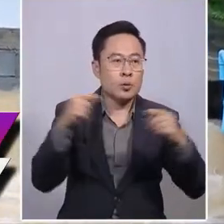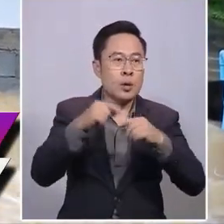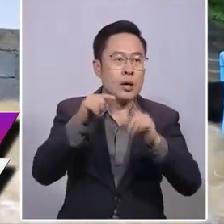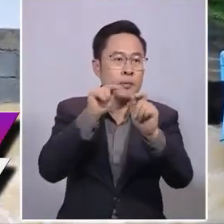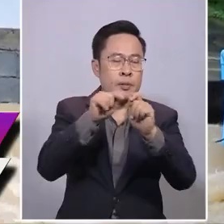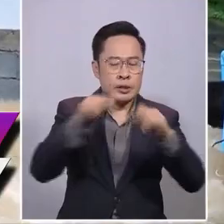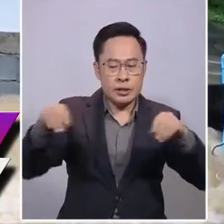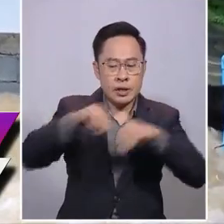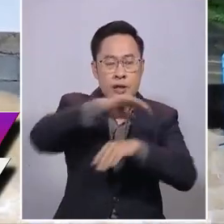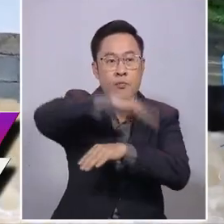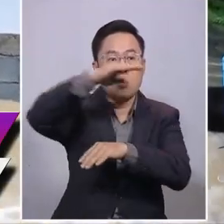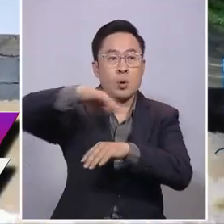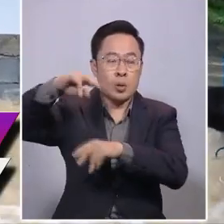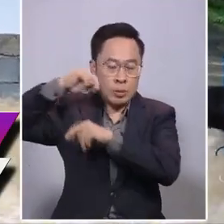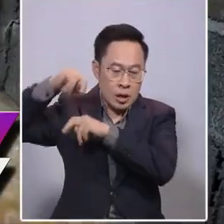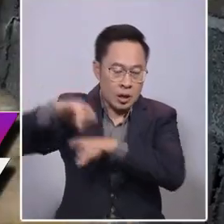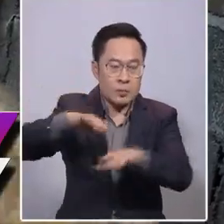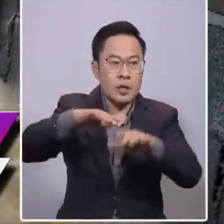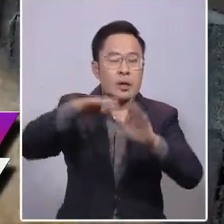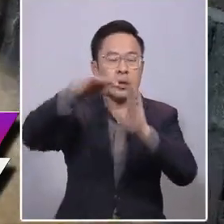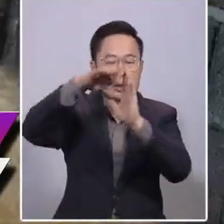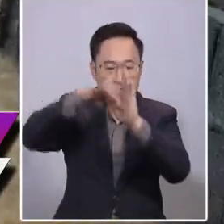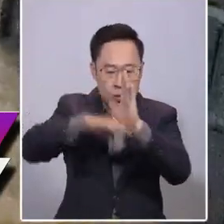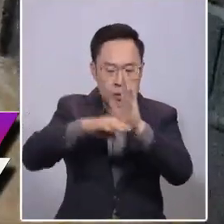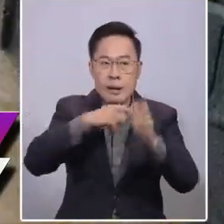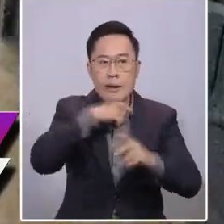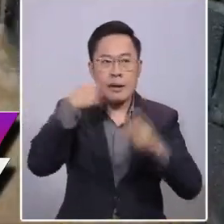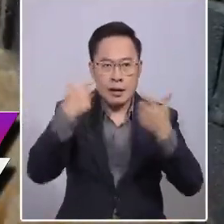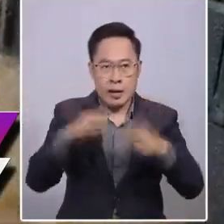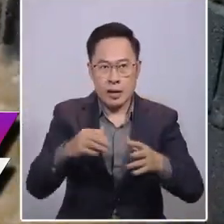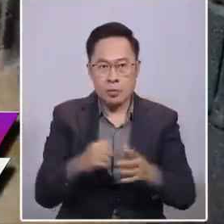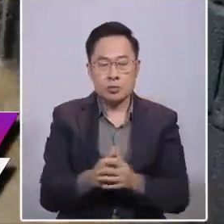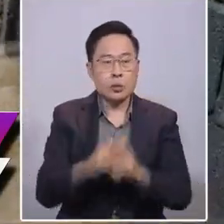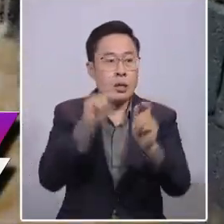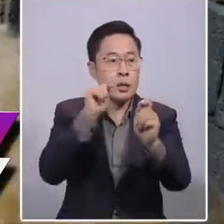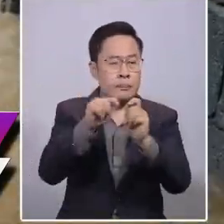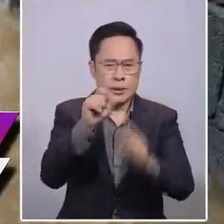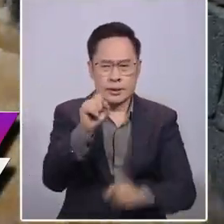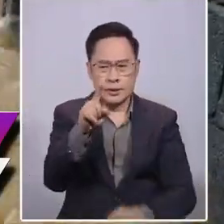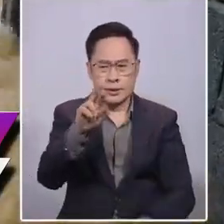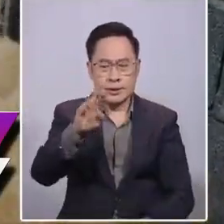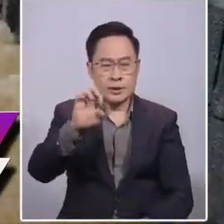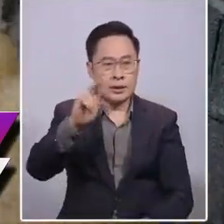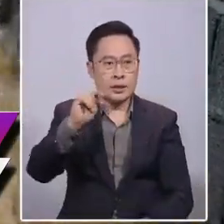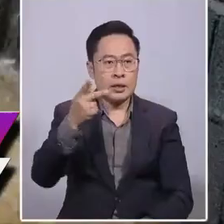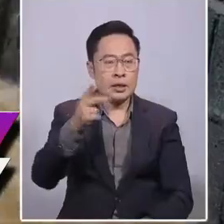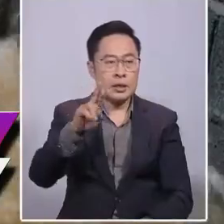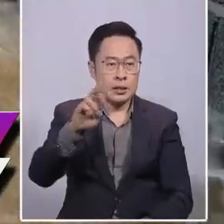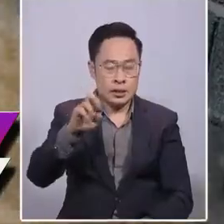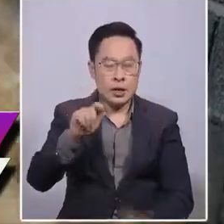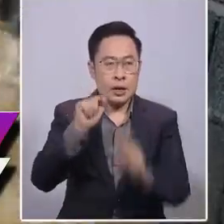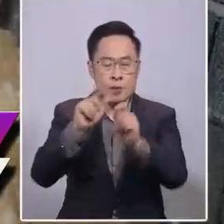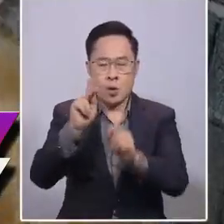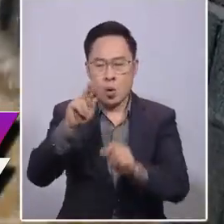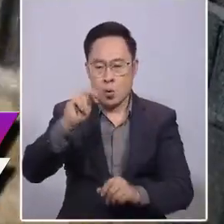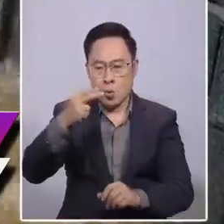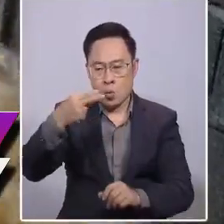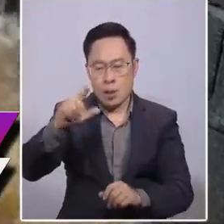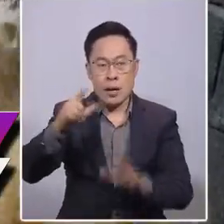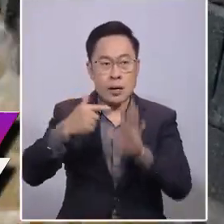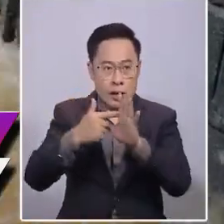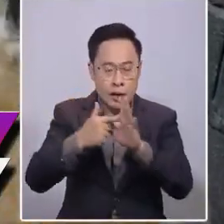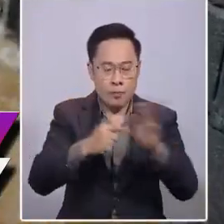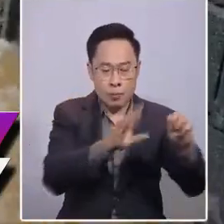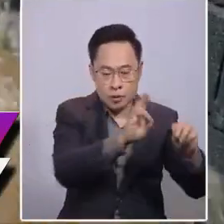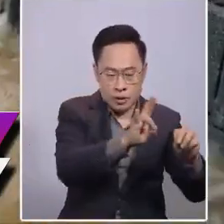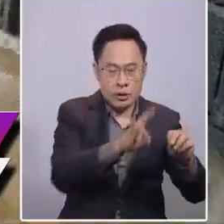อนนี้กลับเข้าสู่ภาวะปกติแล้วนะครับส่วนที่อำเภอศรีนครินทร์อำเภอกงหรานะครับพื้นที่หมู่ที่7